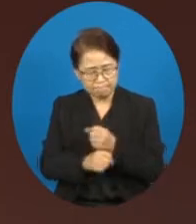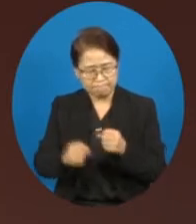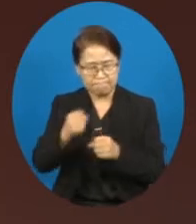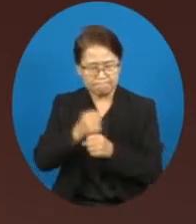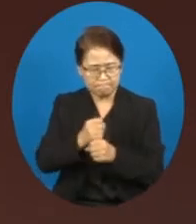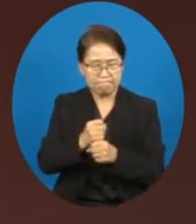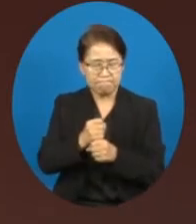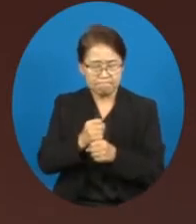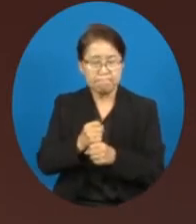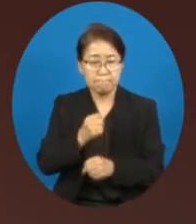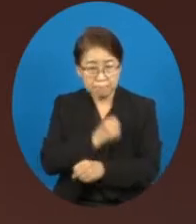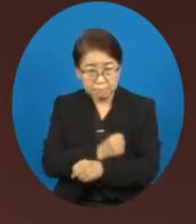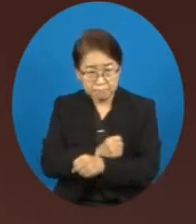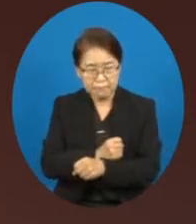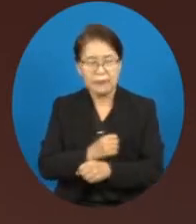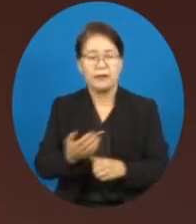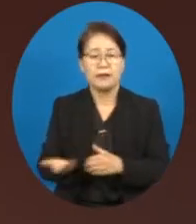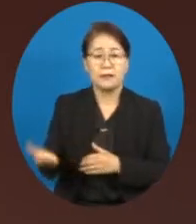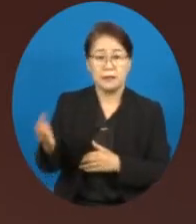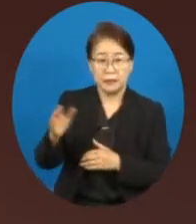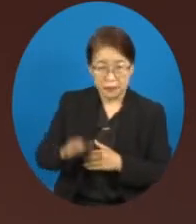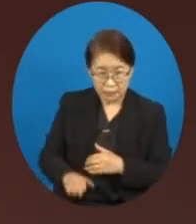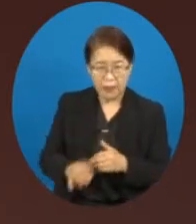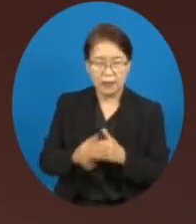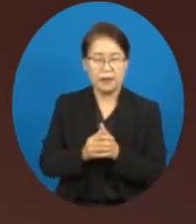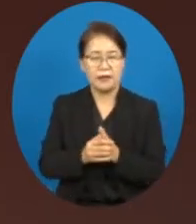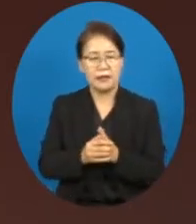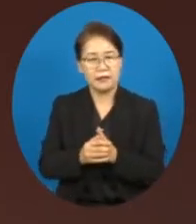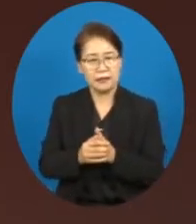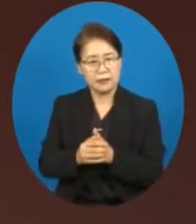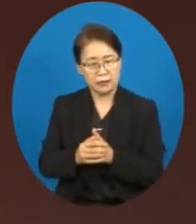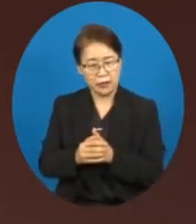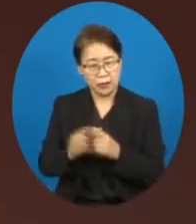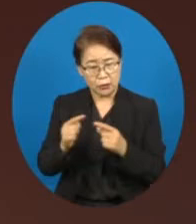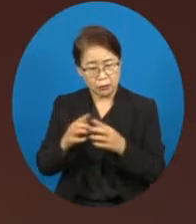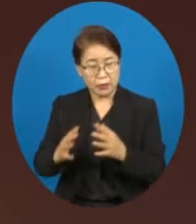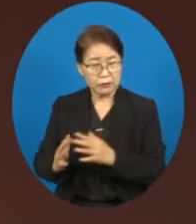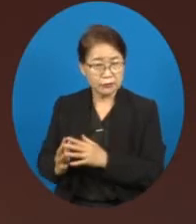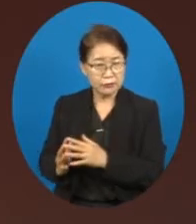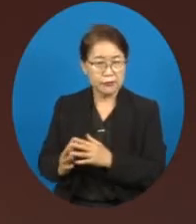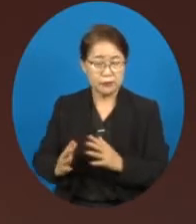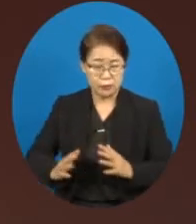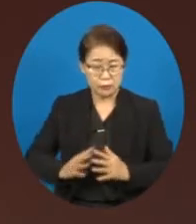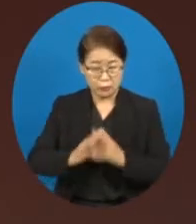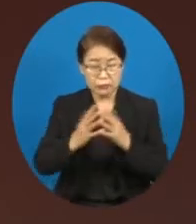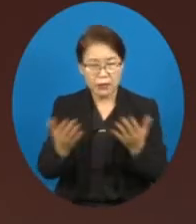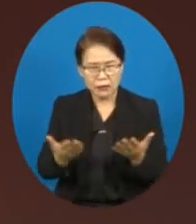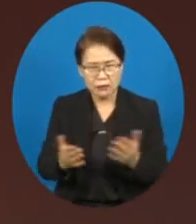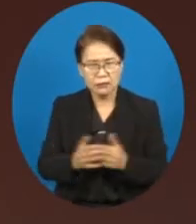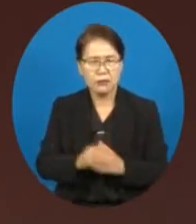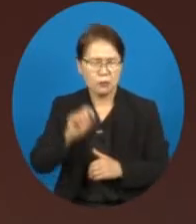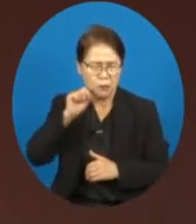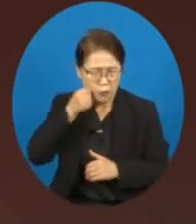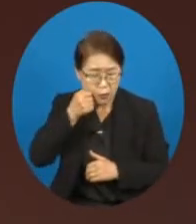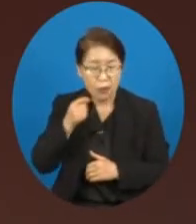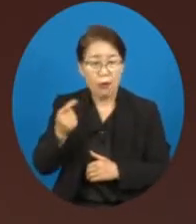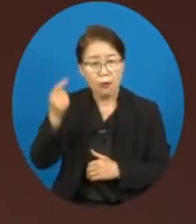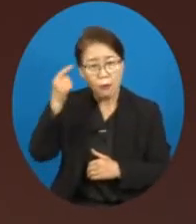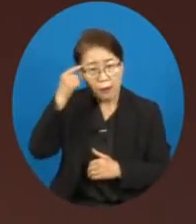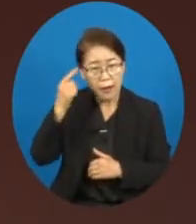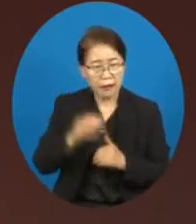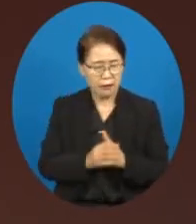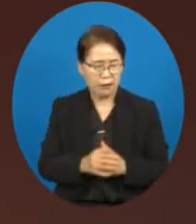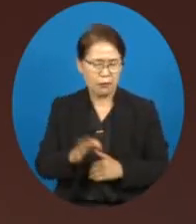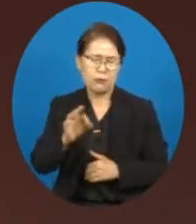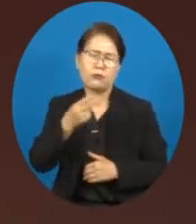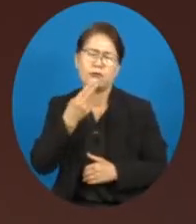했습니다. 그렇지만 성전을 재건하는 일은 만만치 않았습니다. 왜냐하면 일단은 재정의